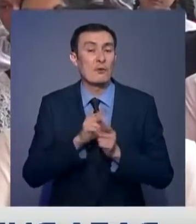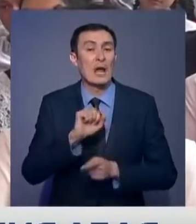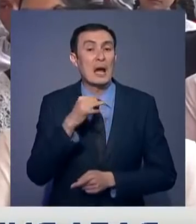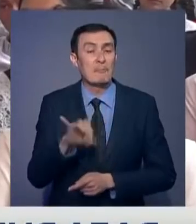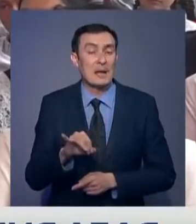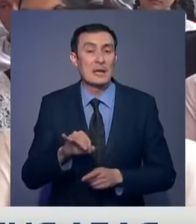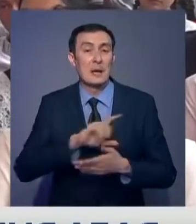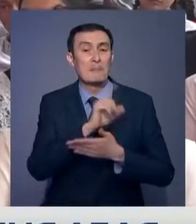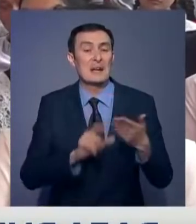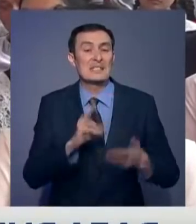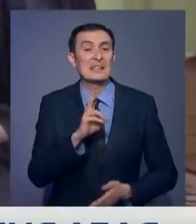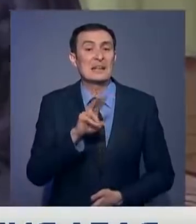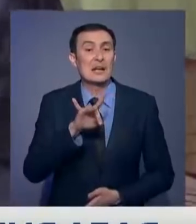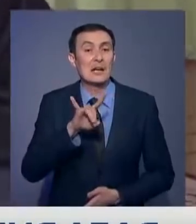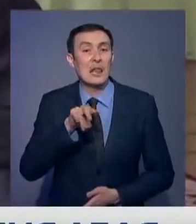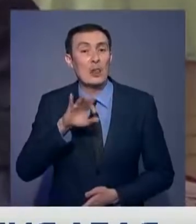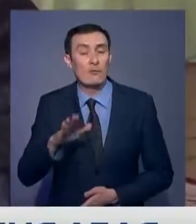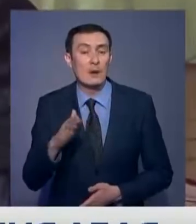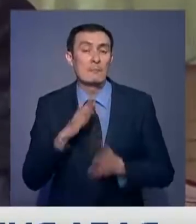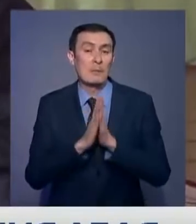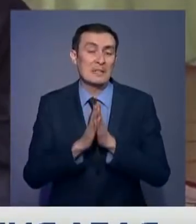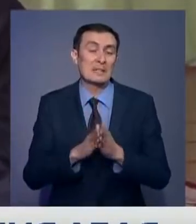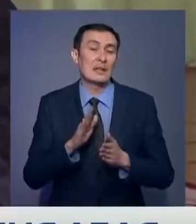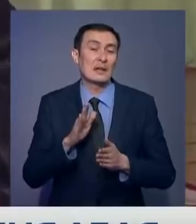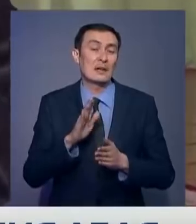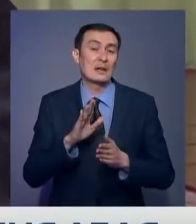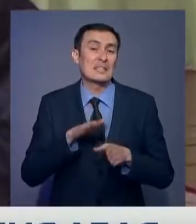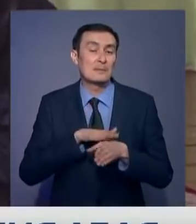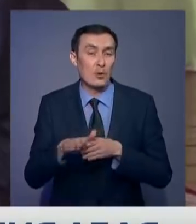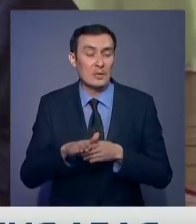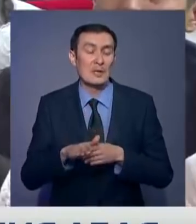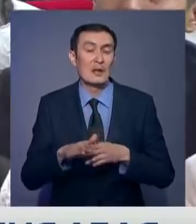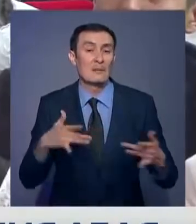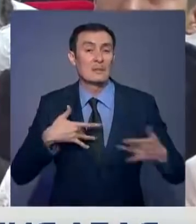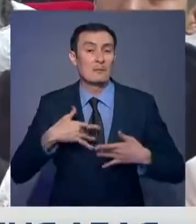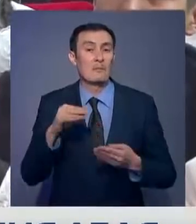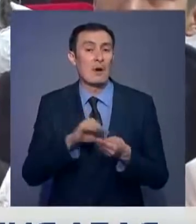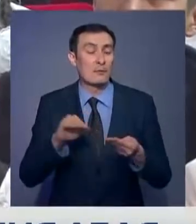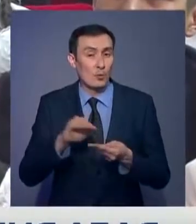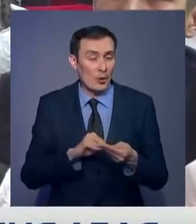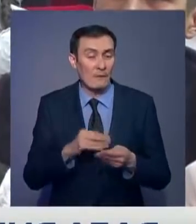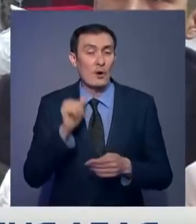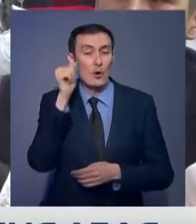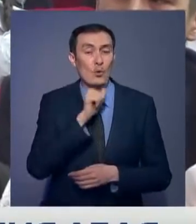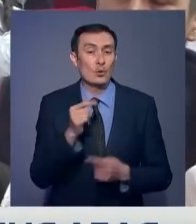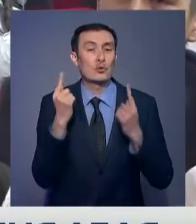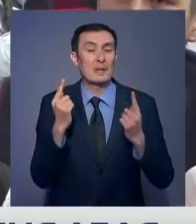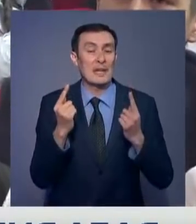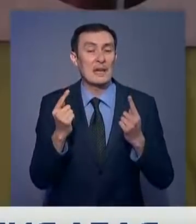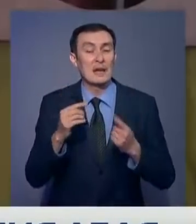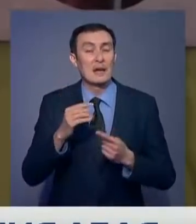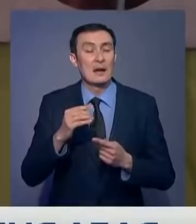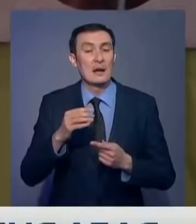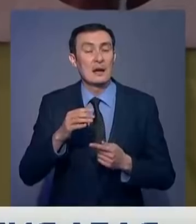Абай. Победителей конкурса зрители попросили исполнить номера на бис. Отмечу, в год юбилея великого